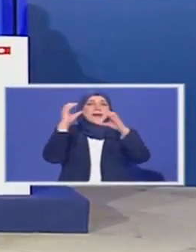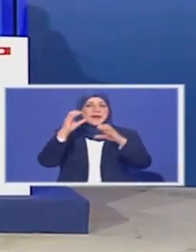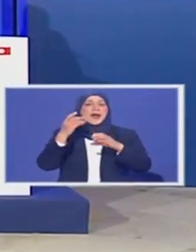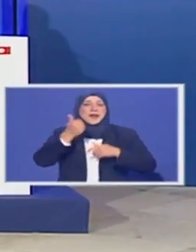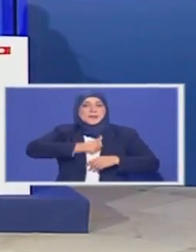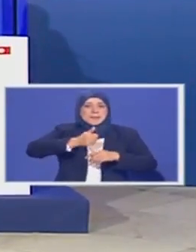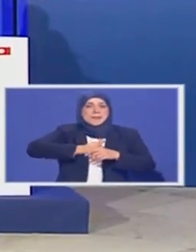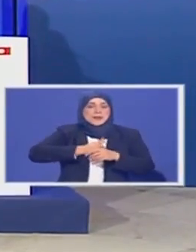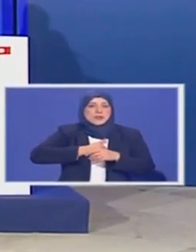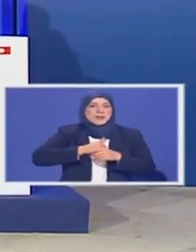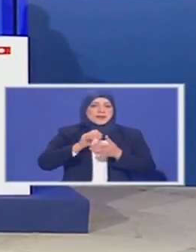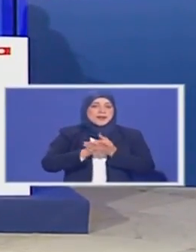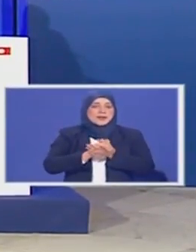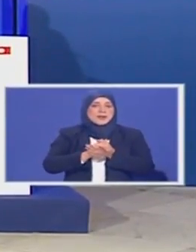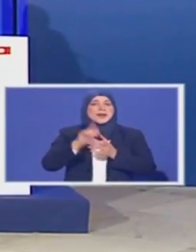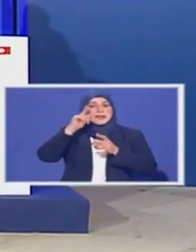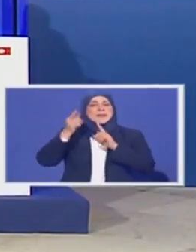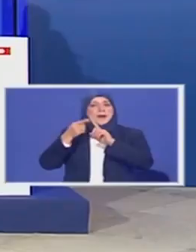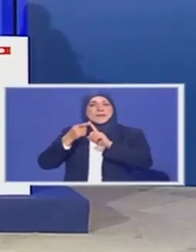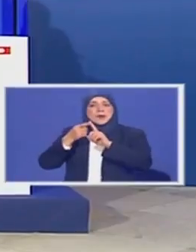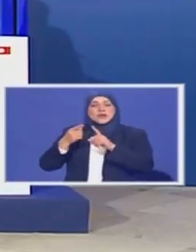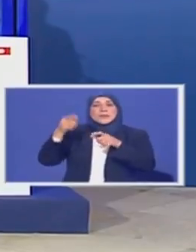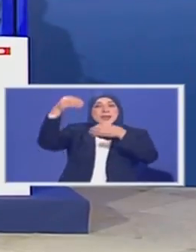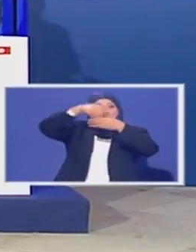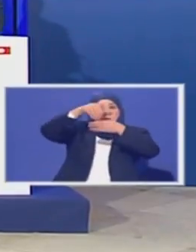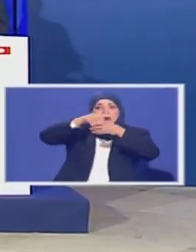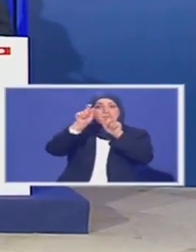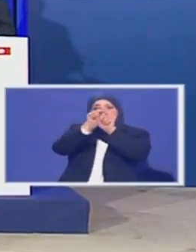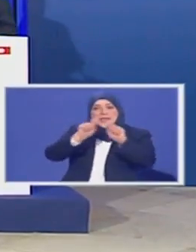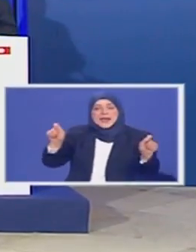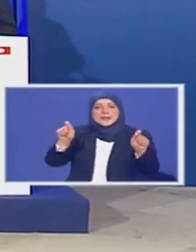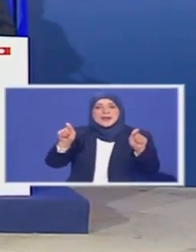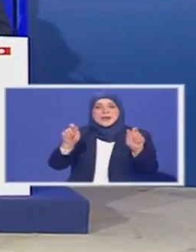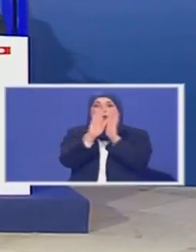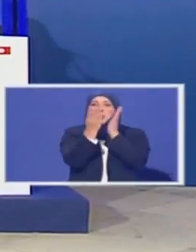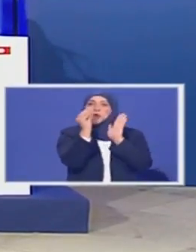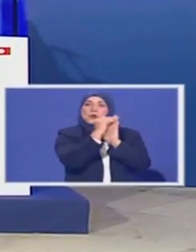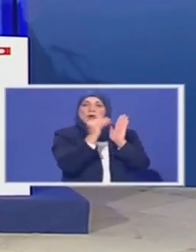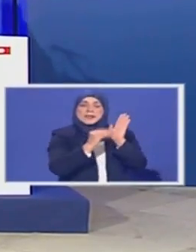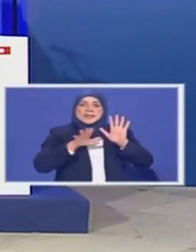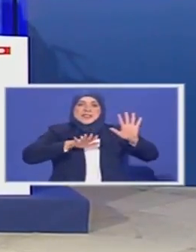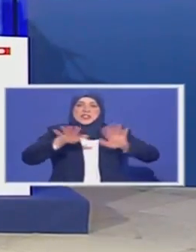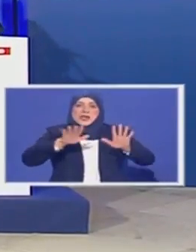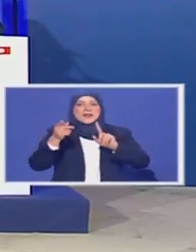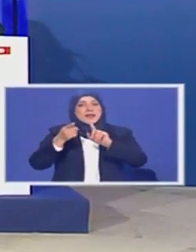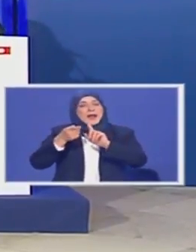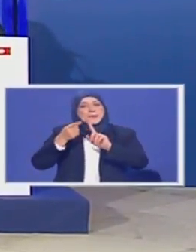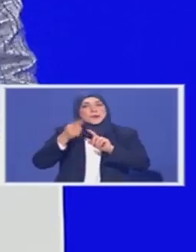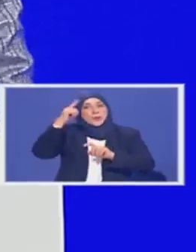يلزم النقل الذاتي كيف كيف يحترم كراسة شروط والإجراءات الوقائية